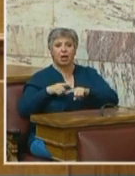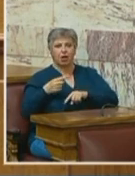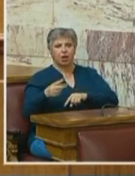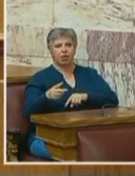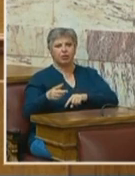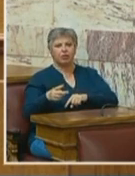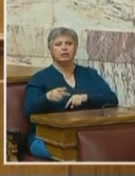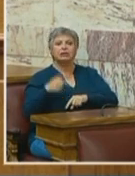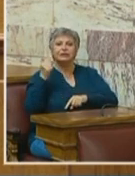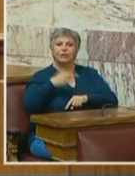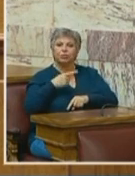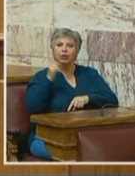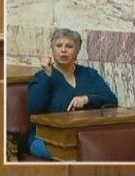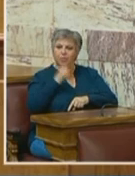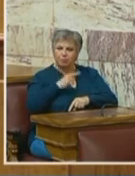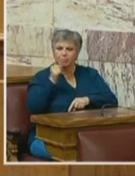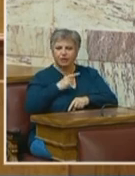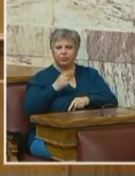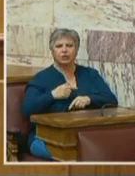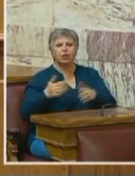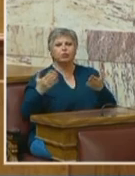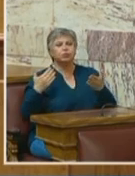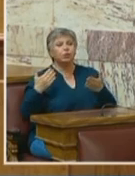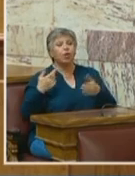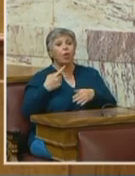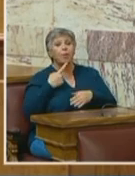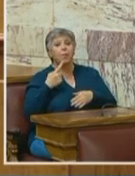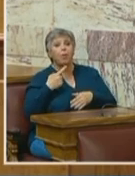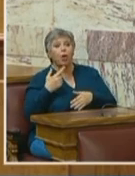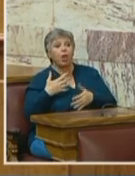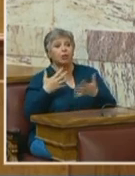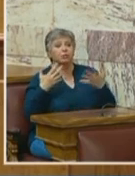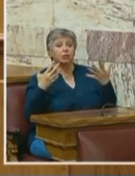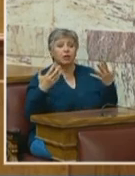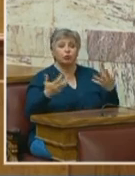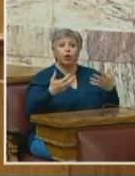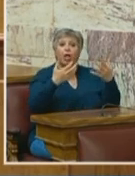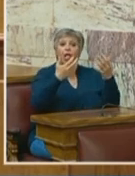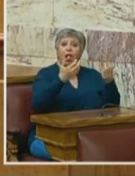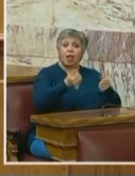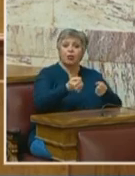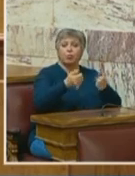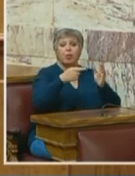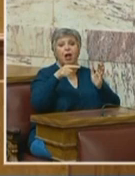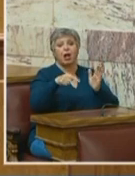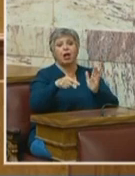όταν έχετε ήδη ψηφίσει μέτρα ύψους 5,1 δις έως το 2021 και έχετε βάλει